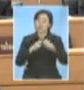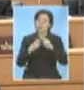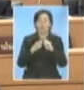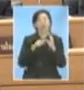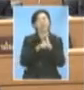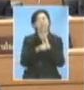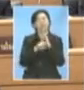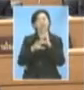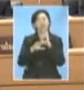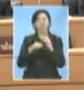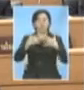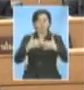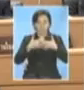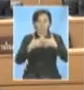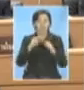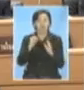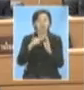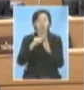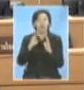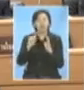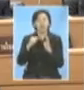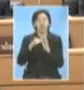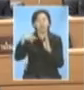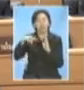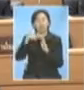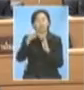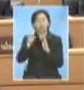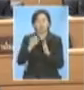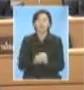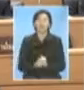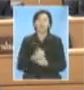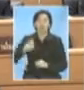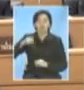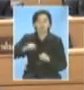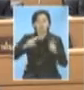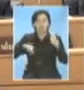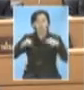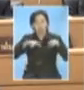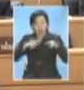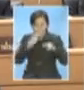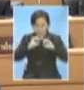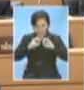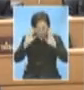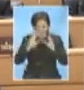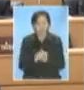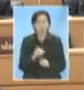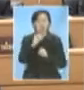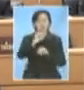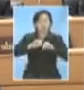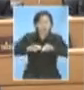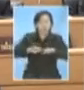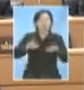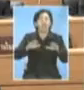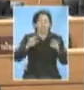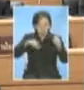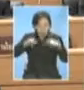พุทธและผมเรียนยืนยันอีกอย่างนึงว่าศาลปกครองขณะนั้นเนี่ยชัดเจนนะครับได้ประกาศพื้นที่มาตรพุทธให้เป็นเขตคว